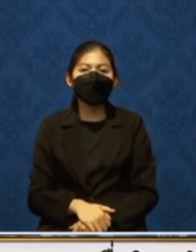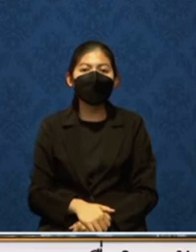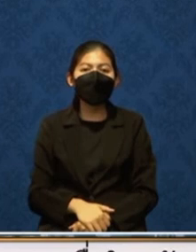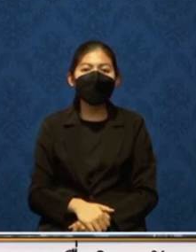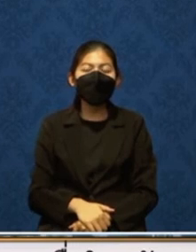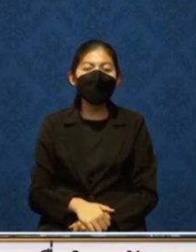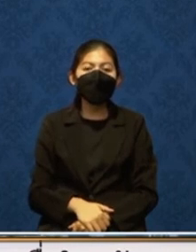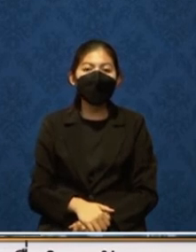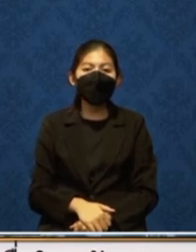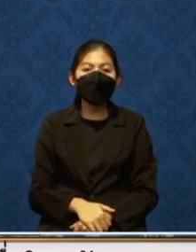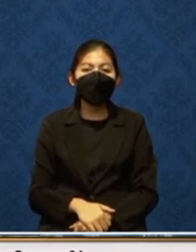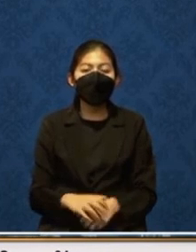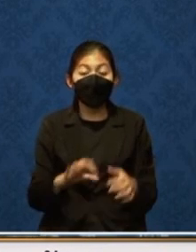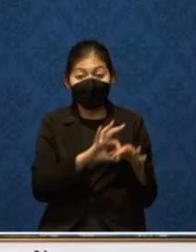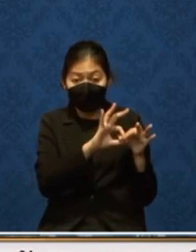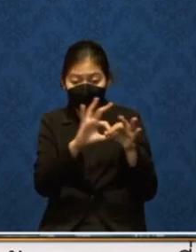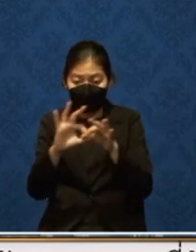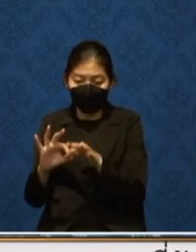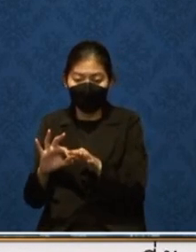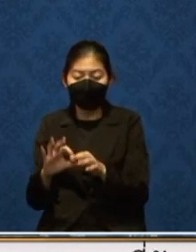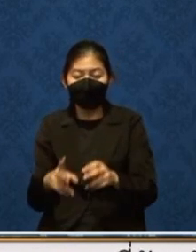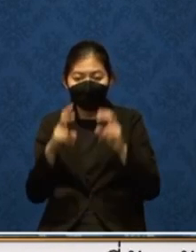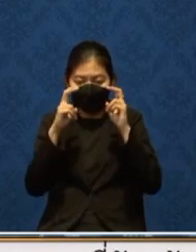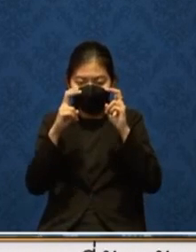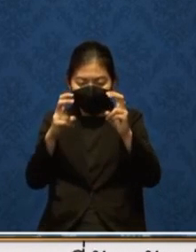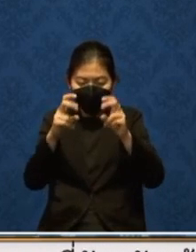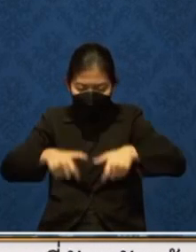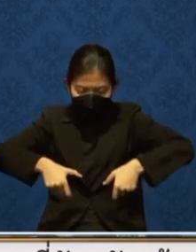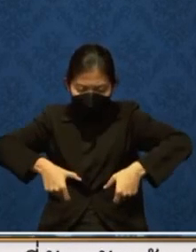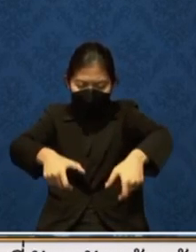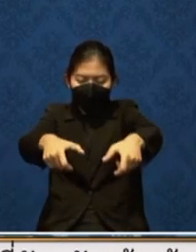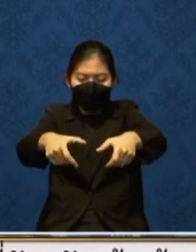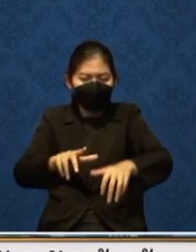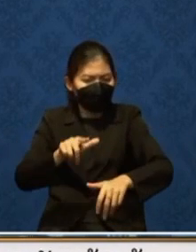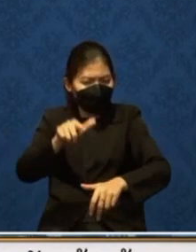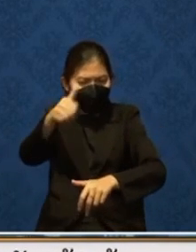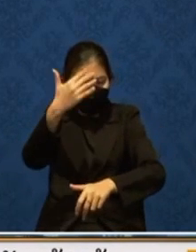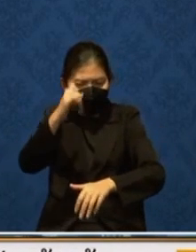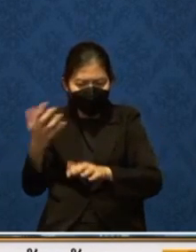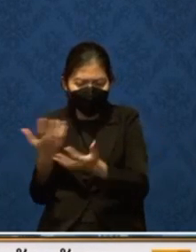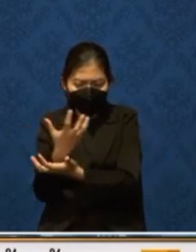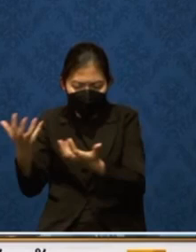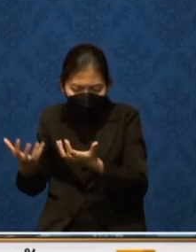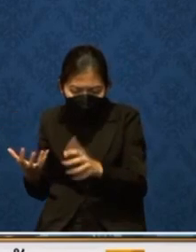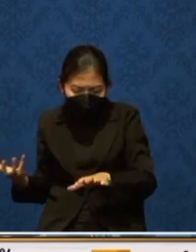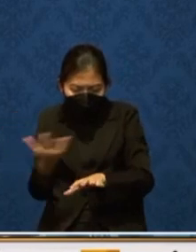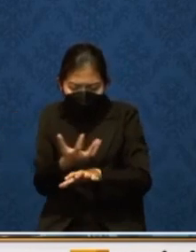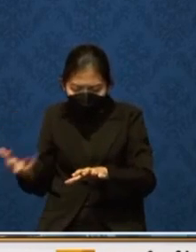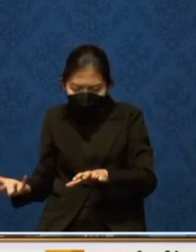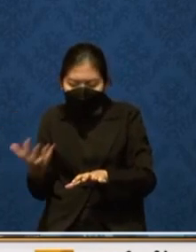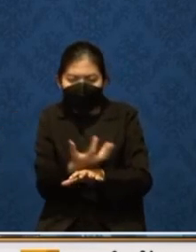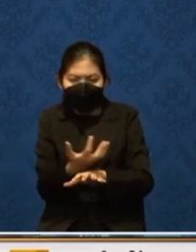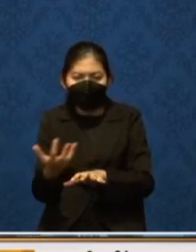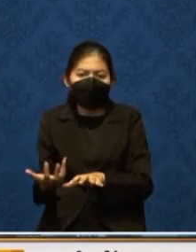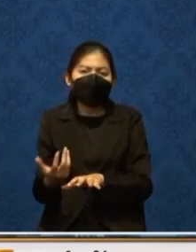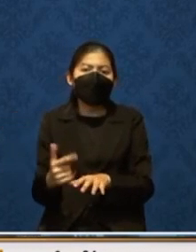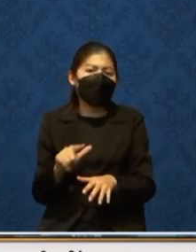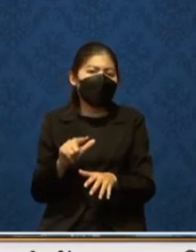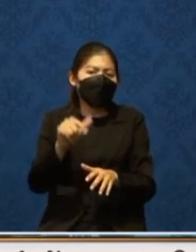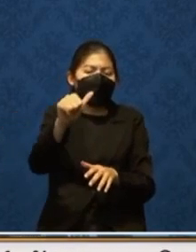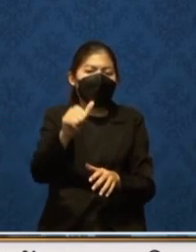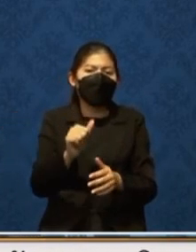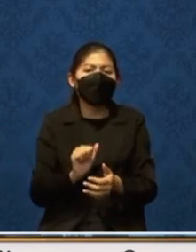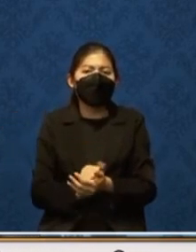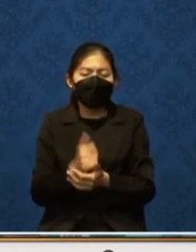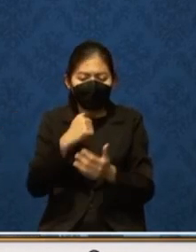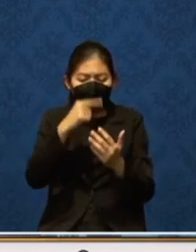ควเชื่อมต่อก็คอ รถไฟางคู่เป็หรัก advocวก็ขนของเป็หรักด้วย ทจะองใช้มิลตِّ tek essentials